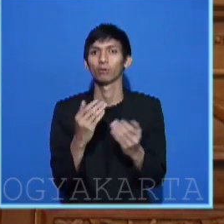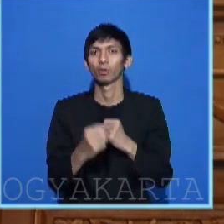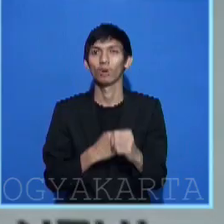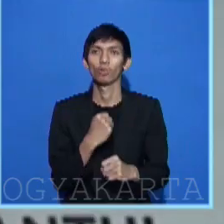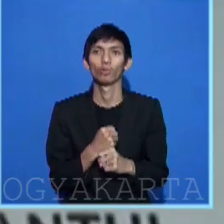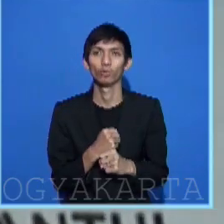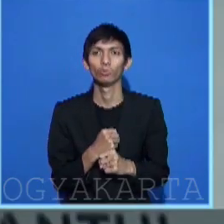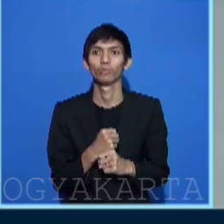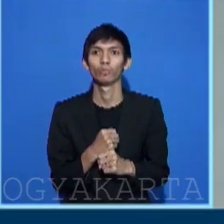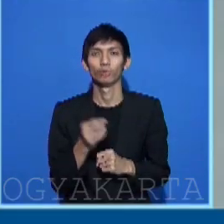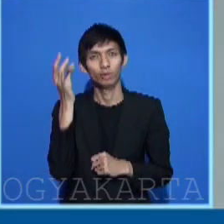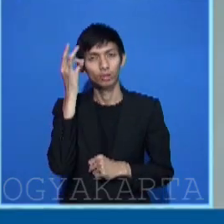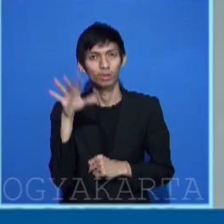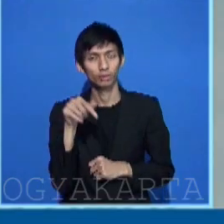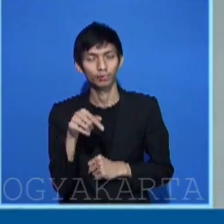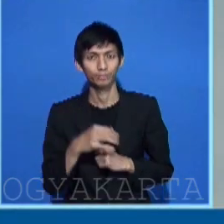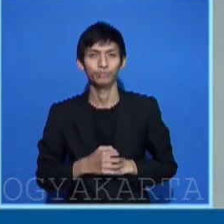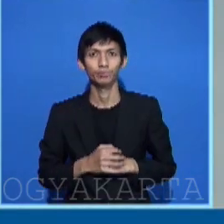Bumkel.